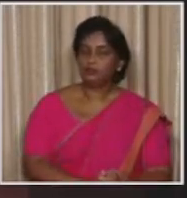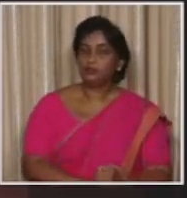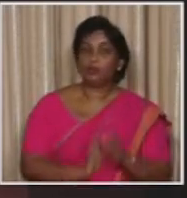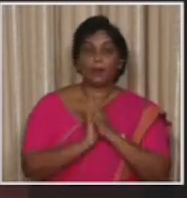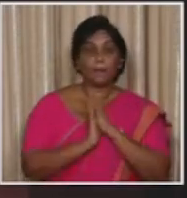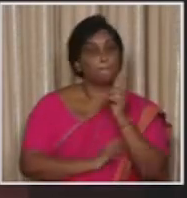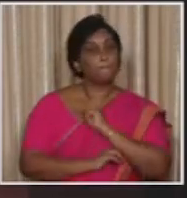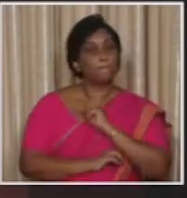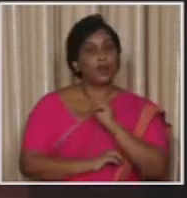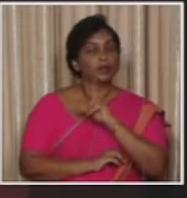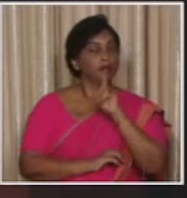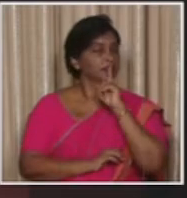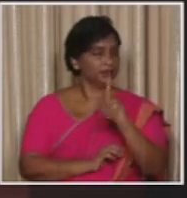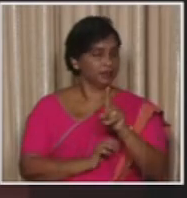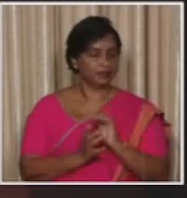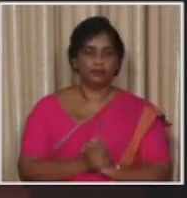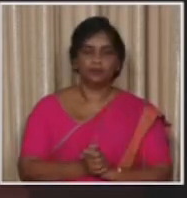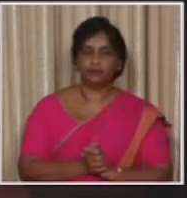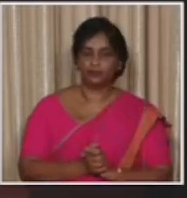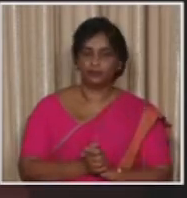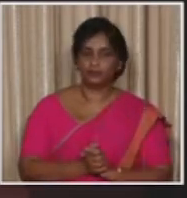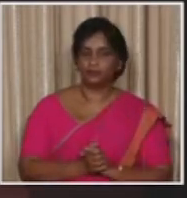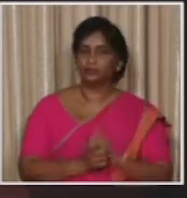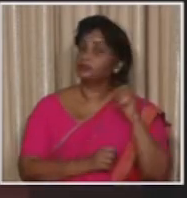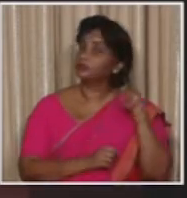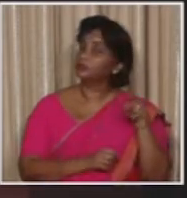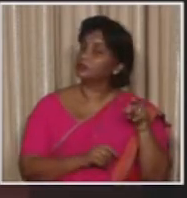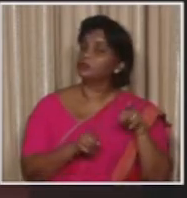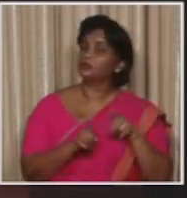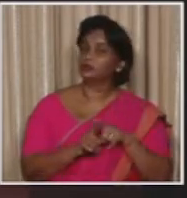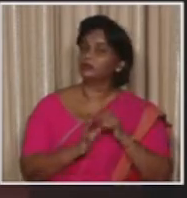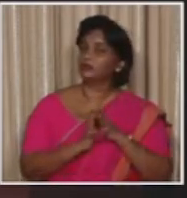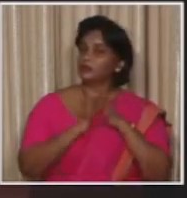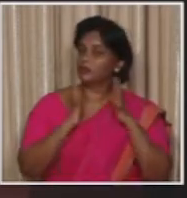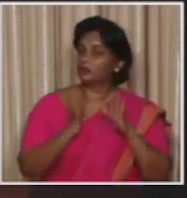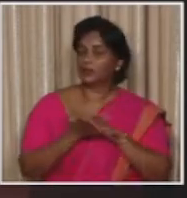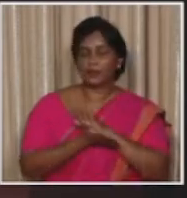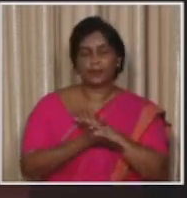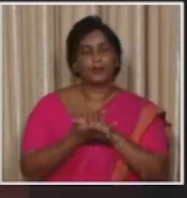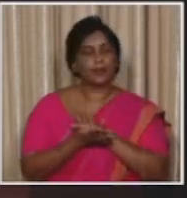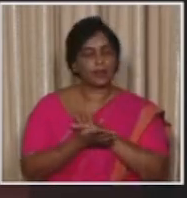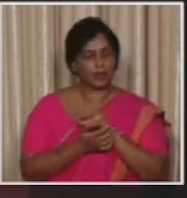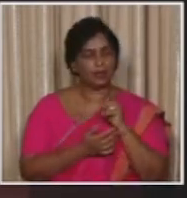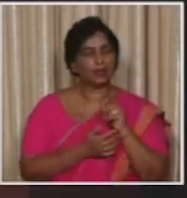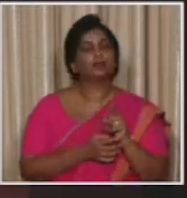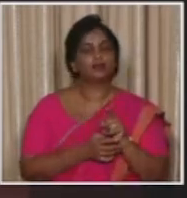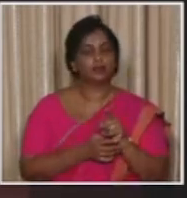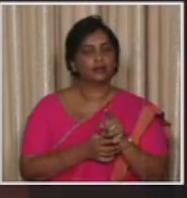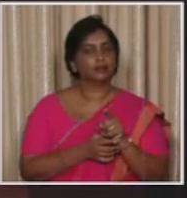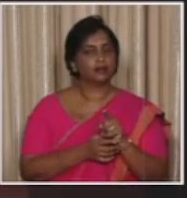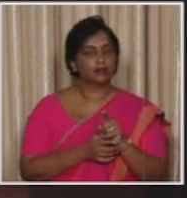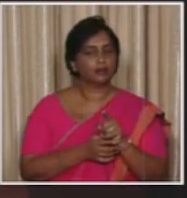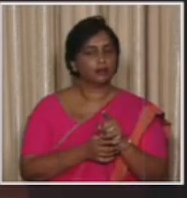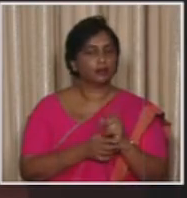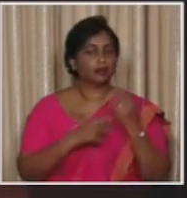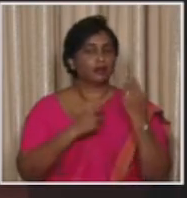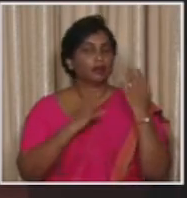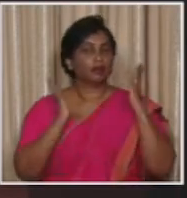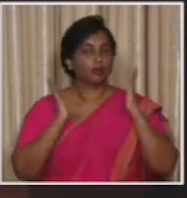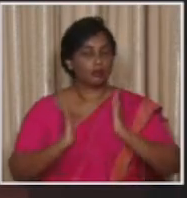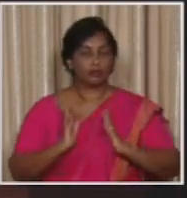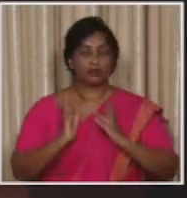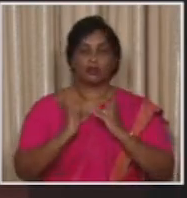දේශනා කරන්න. එතකොට ඉතාමත්ම පැහැදිලි ෆිස්කල් රෙස්පොන්සිබිලිටි ඇක්ට්